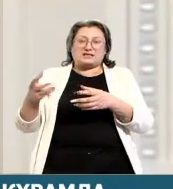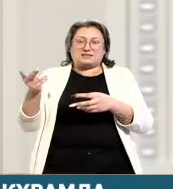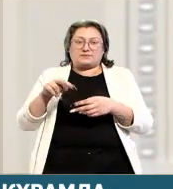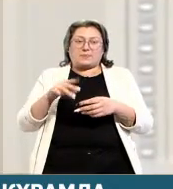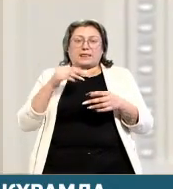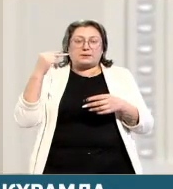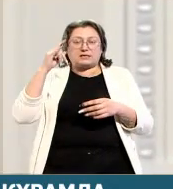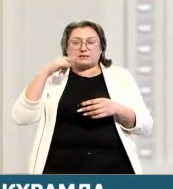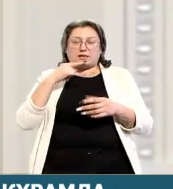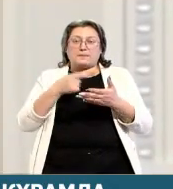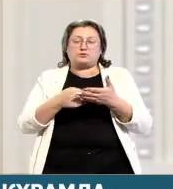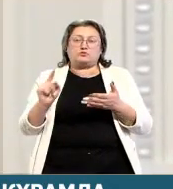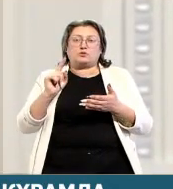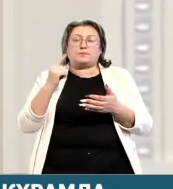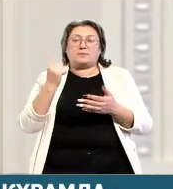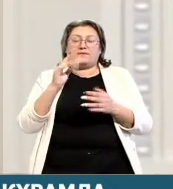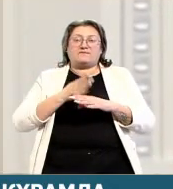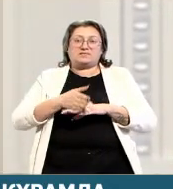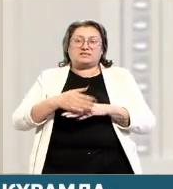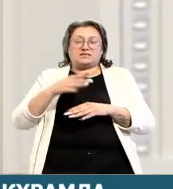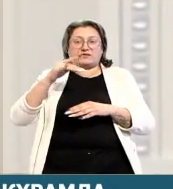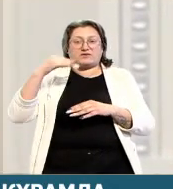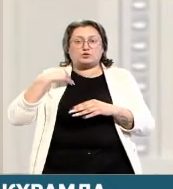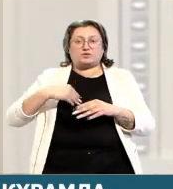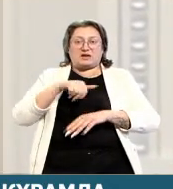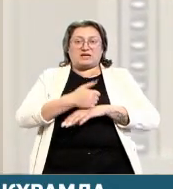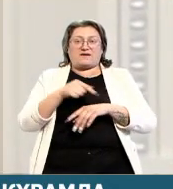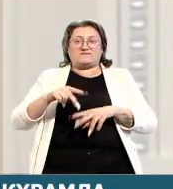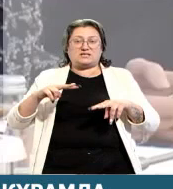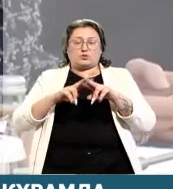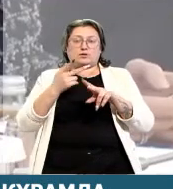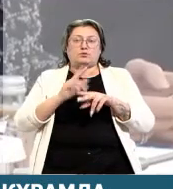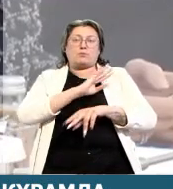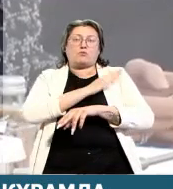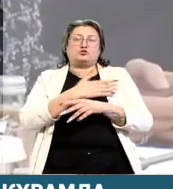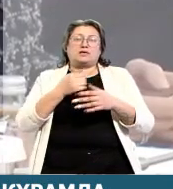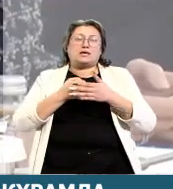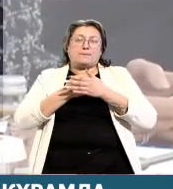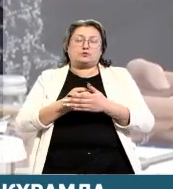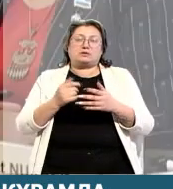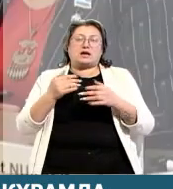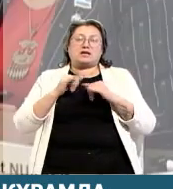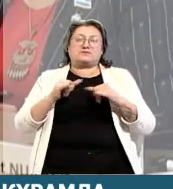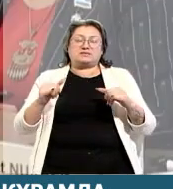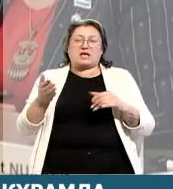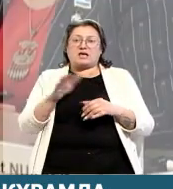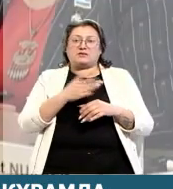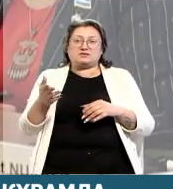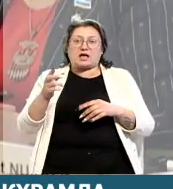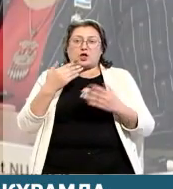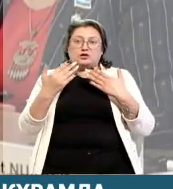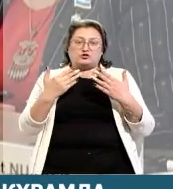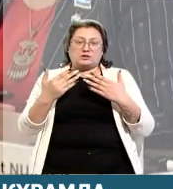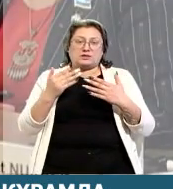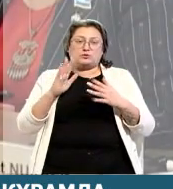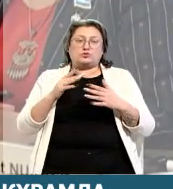Мемлекет басшысы Франция президентінің Астанаға алғашқы сапары екі жақты қарым-қатынасты дамытуға тың серпін беретінін және көп жақты ынтымақтастықты мүлде